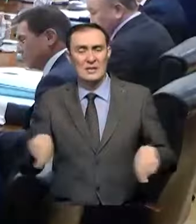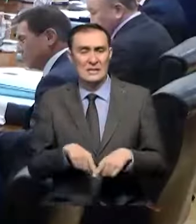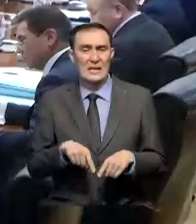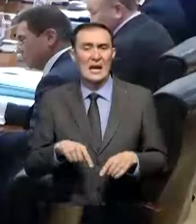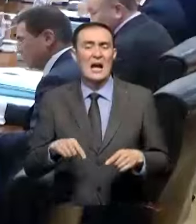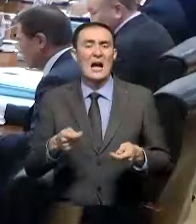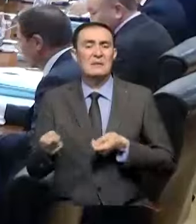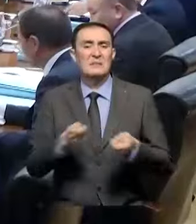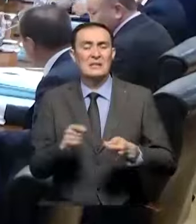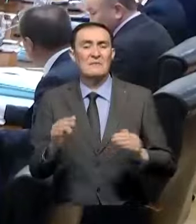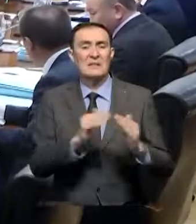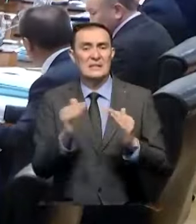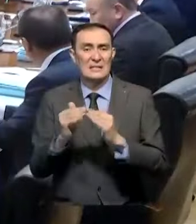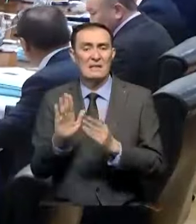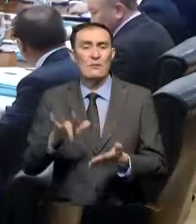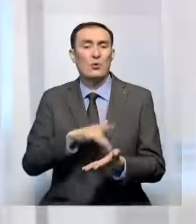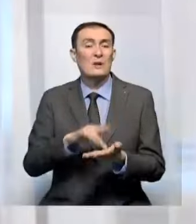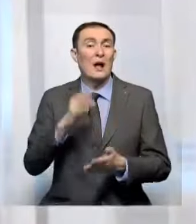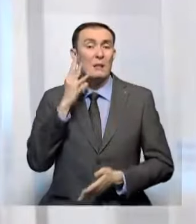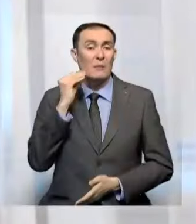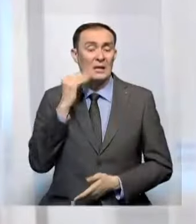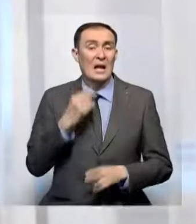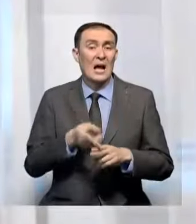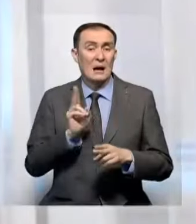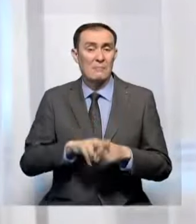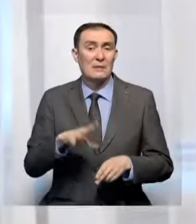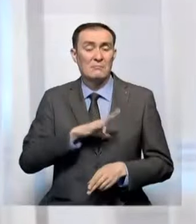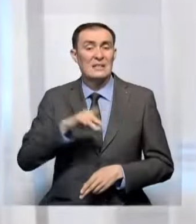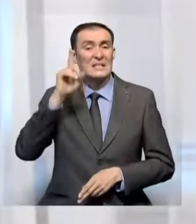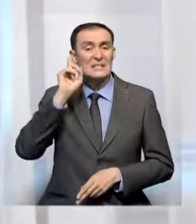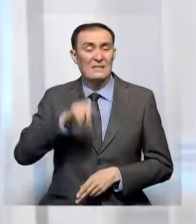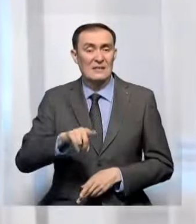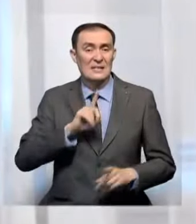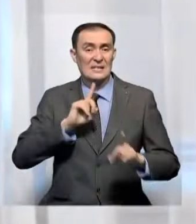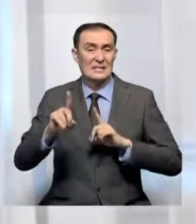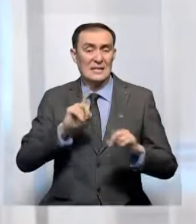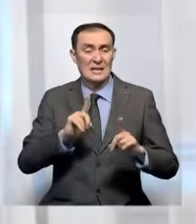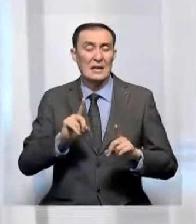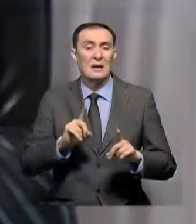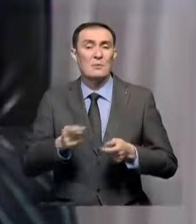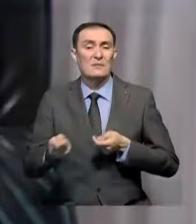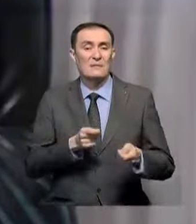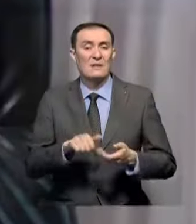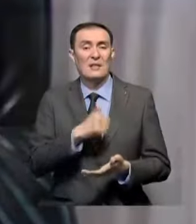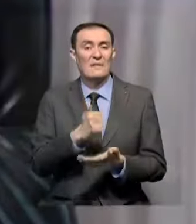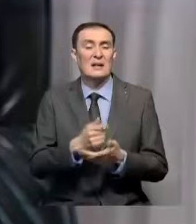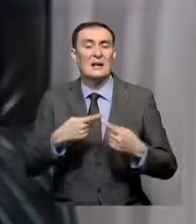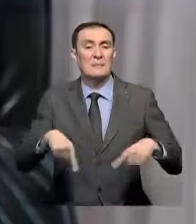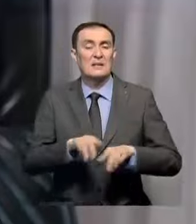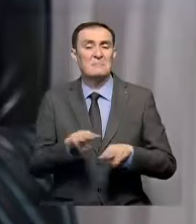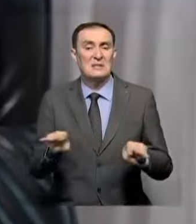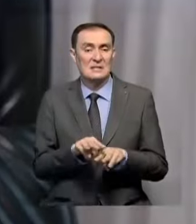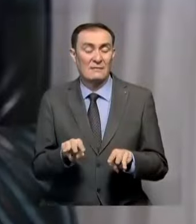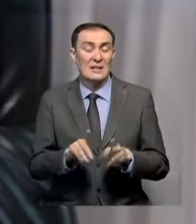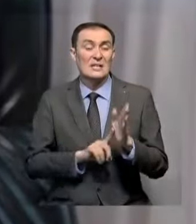и административные здания в Алмааты об этом стало известно На заседании под председательством главы кабмина отмечу с начала года на